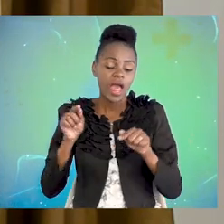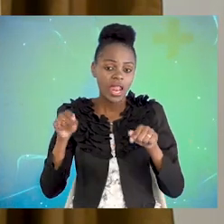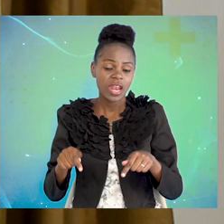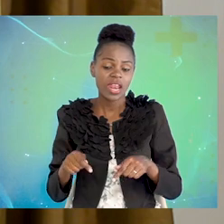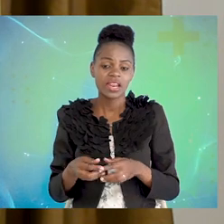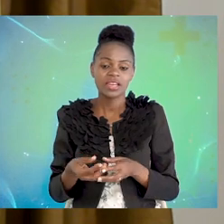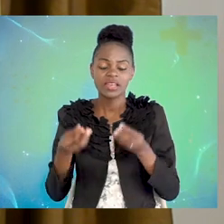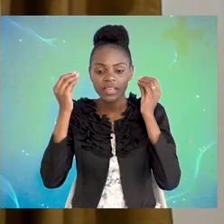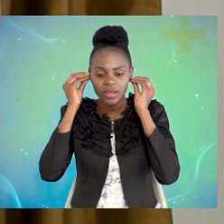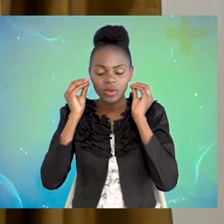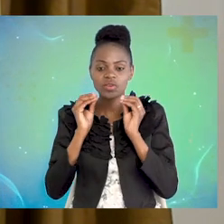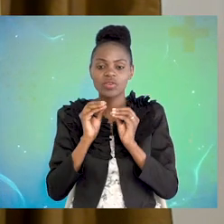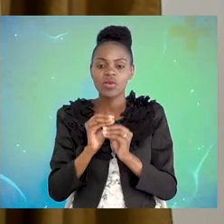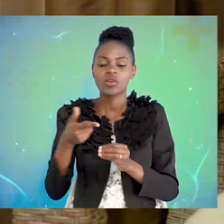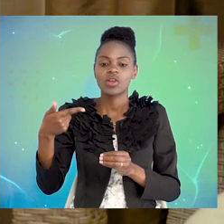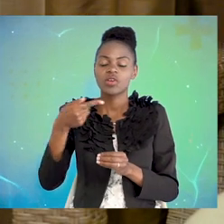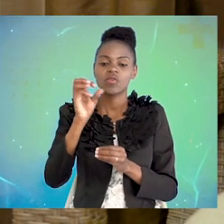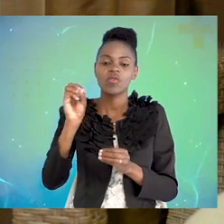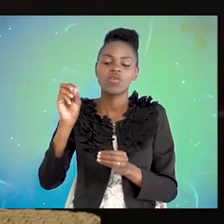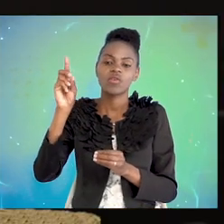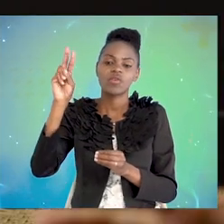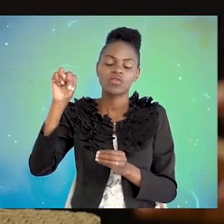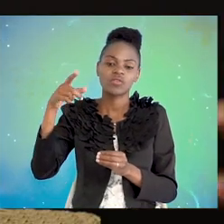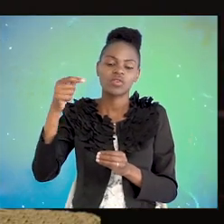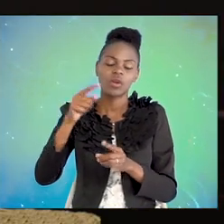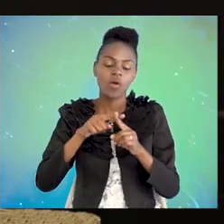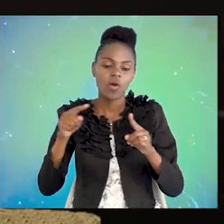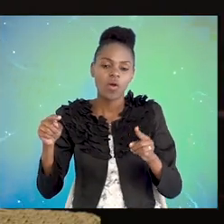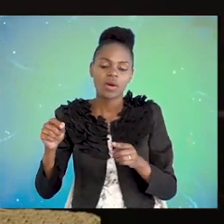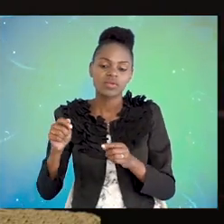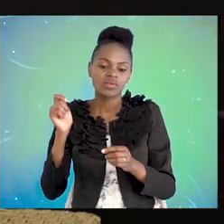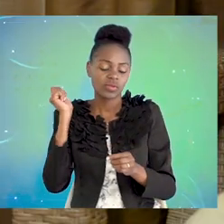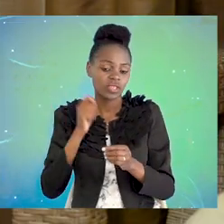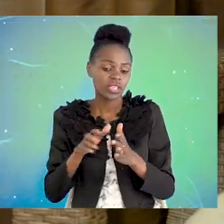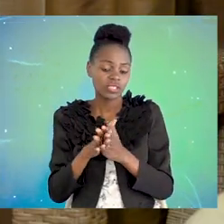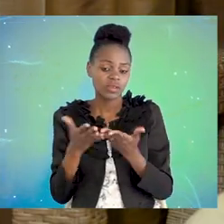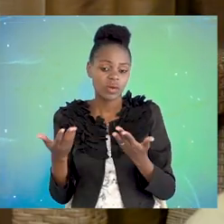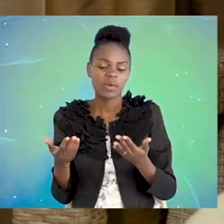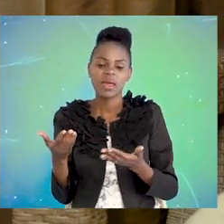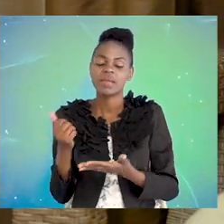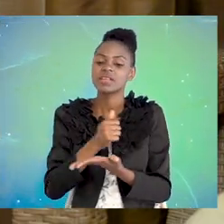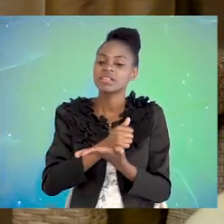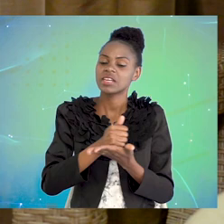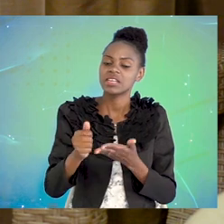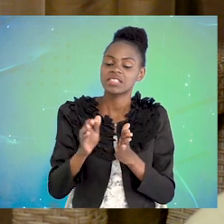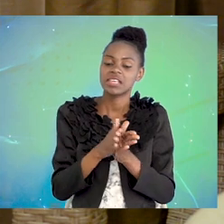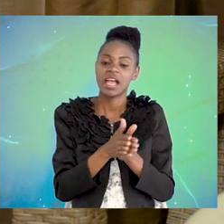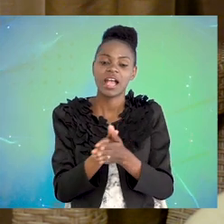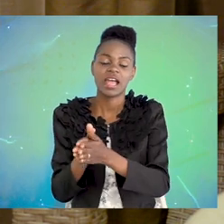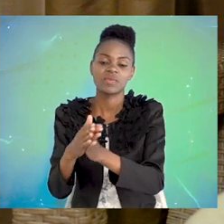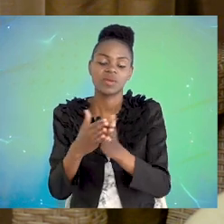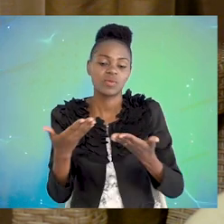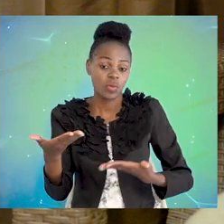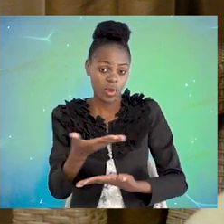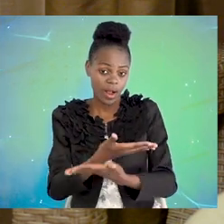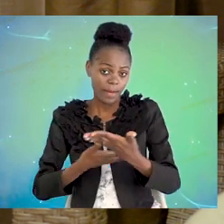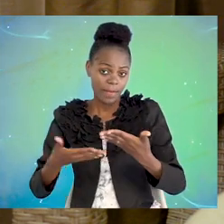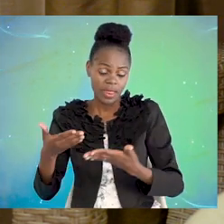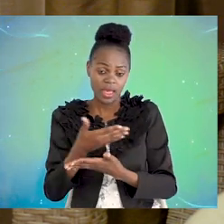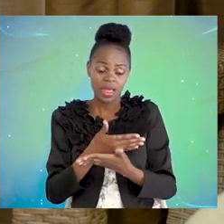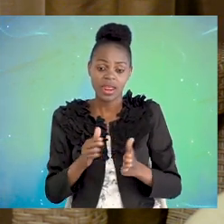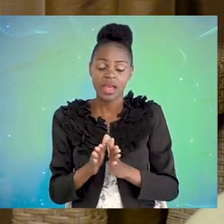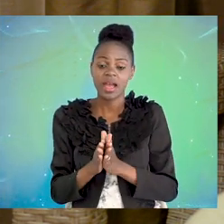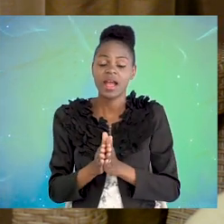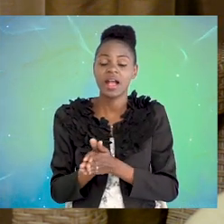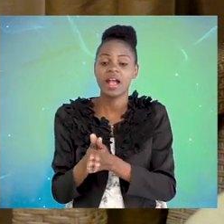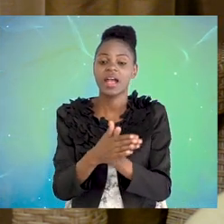ndi Professor Melita Gordon komanso Dr. Chasweka amene amatithandiza nkhani imene tikuyambira na tsiku lalero, nkhani yokhudza ntenda